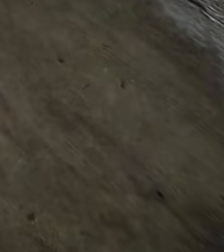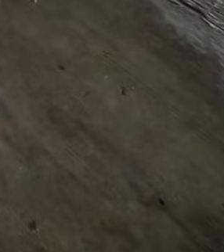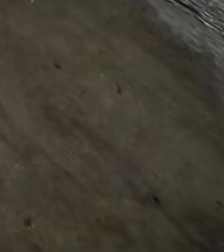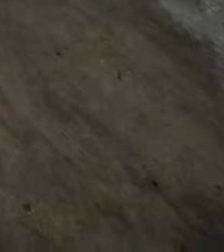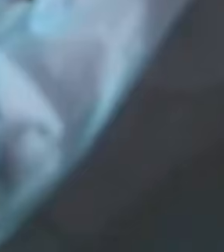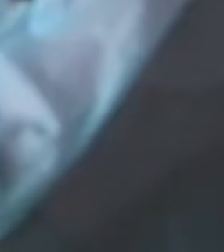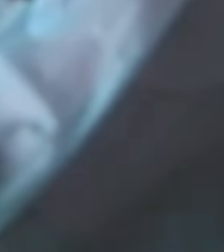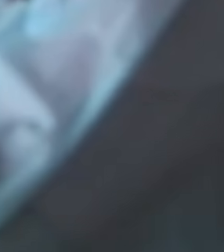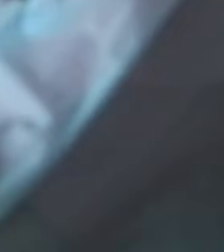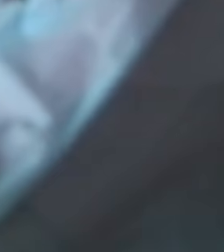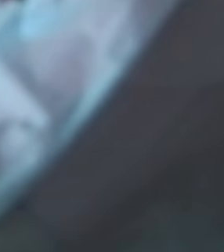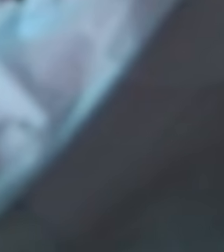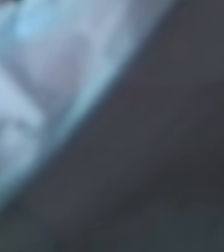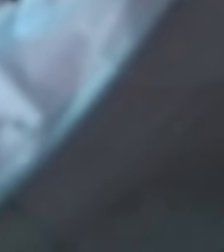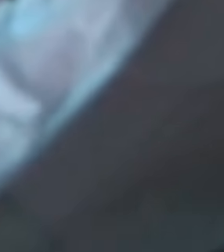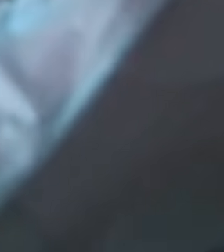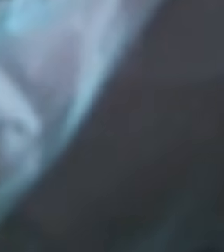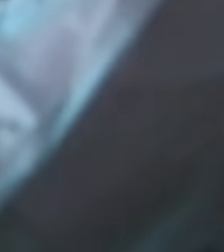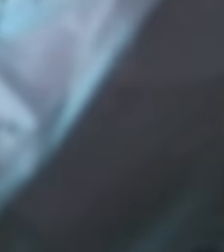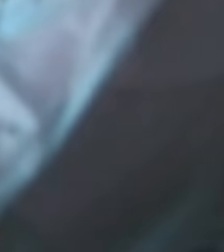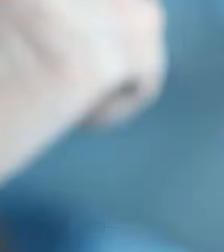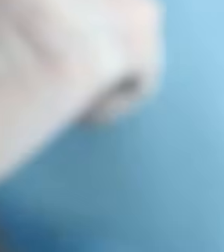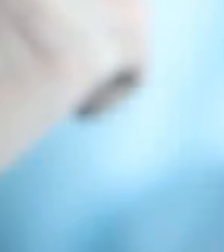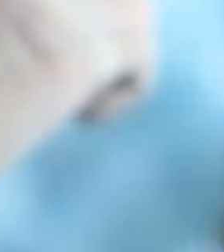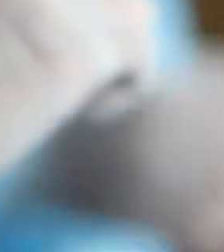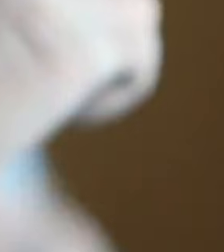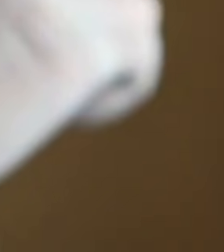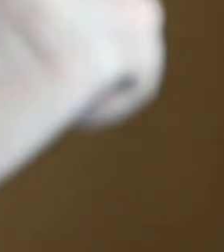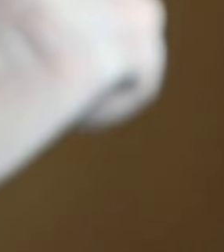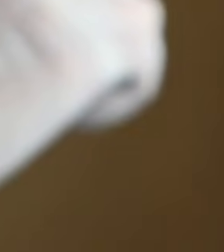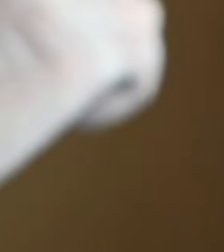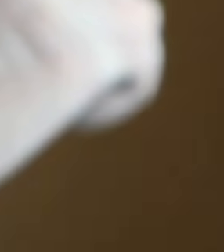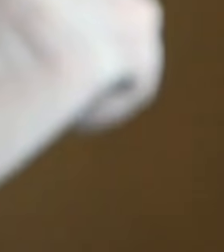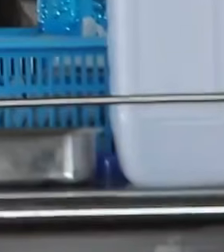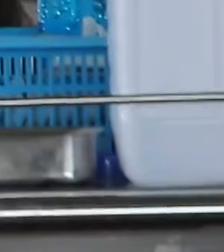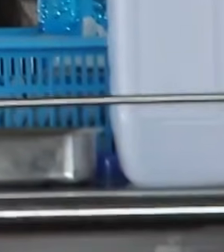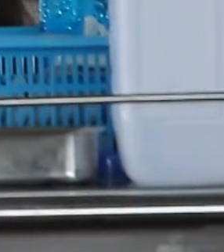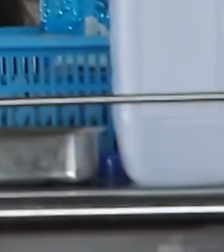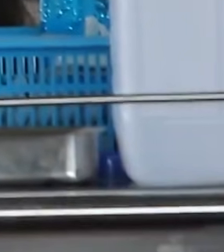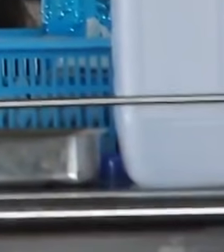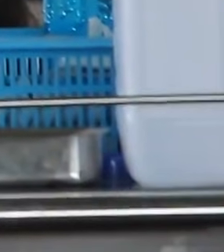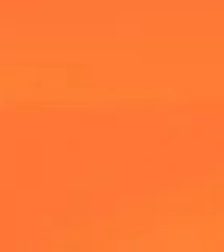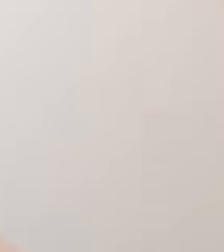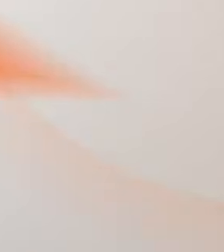ทุกคนที่ทุ่มเทใจและกายรวมแรงเผชิญภัยไม่นึ